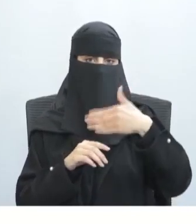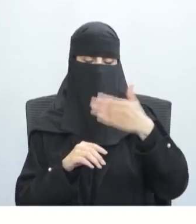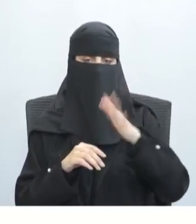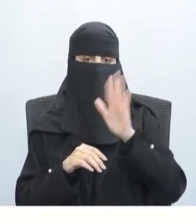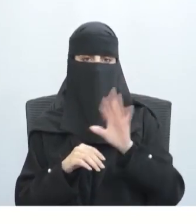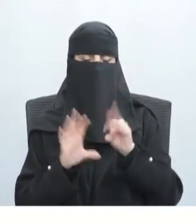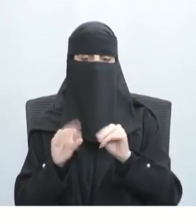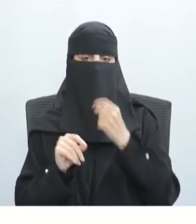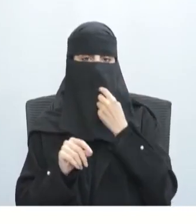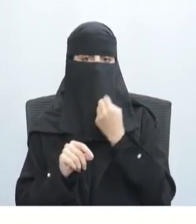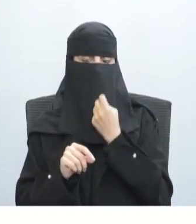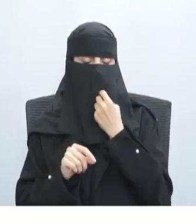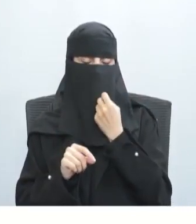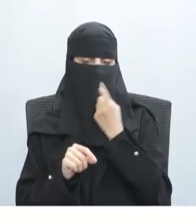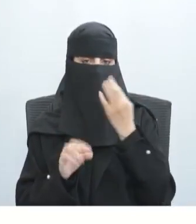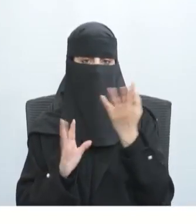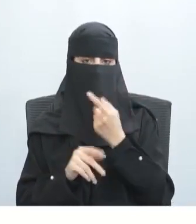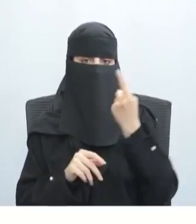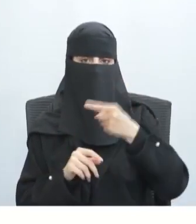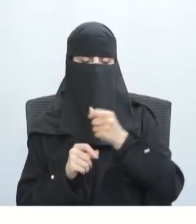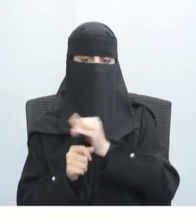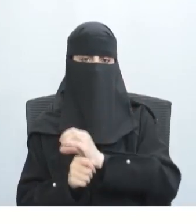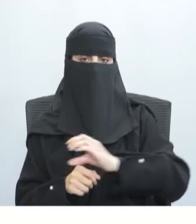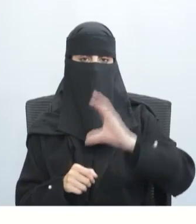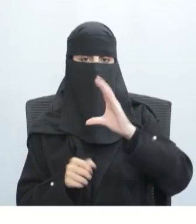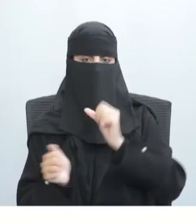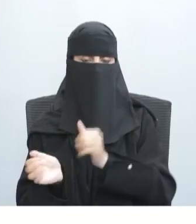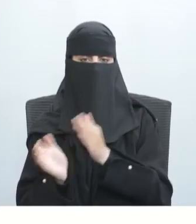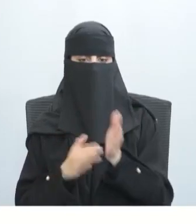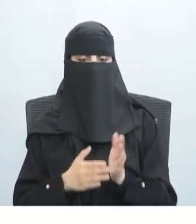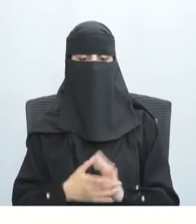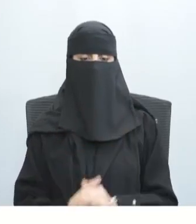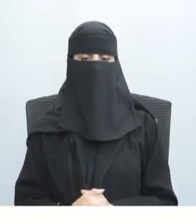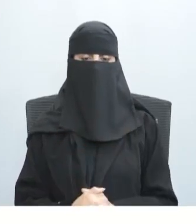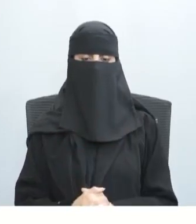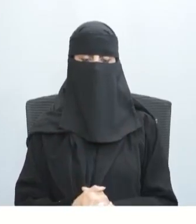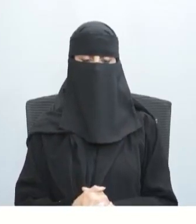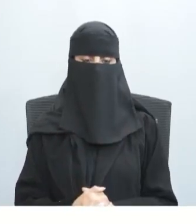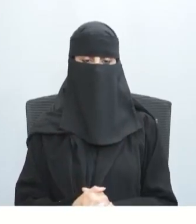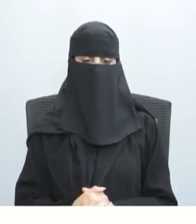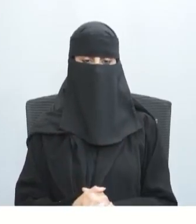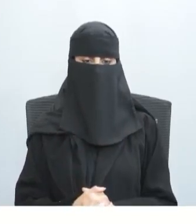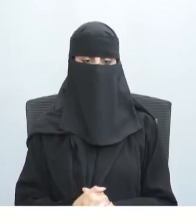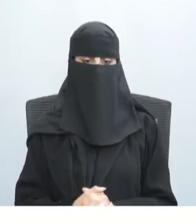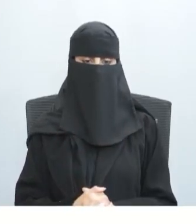عش سنوات مثلا بعد بعد ع سنوات ستكون هذه هي قيمه المستقبليه لهذا